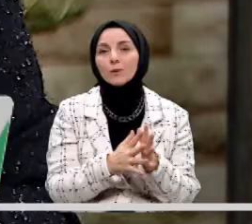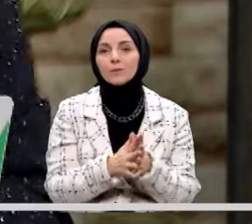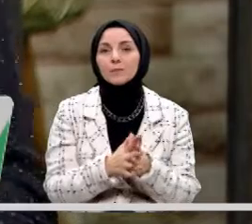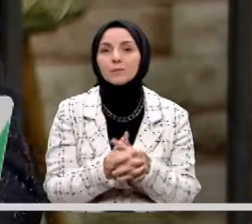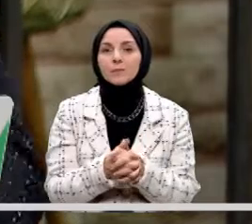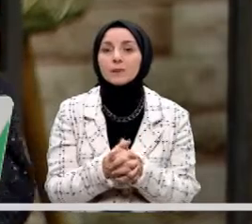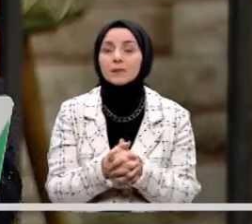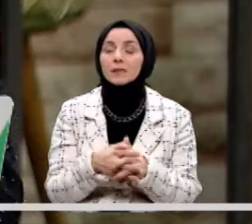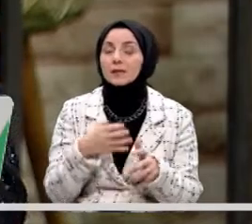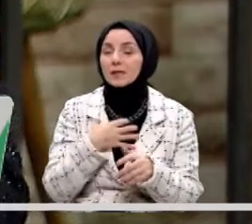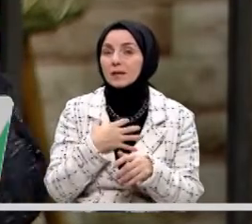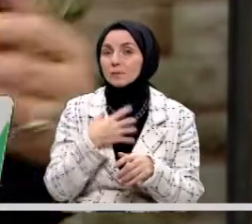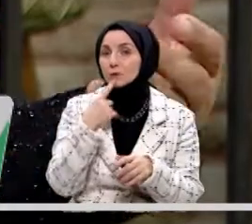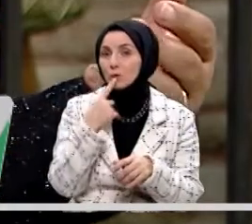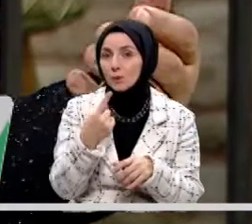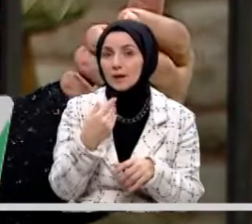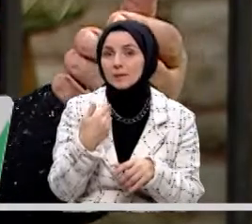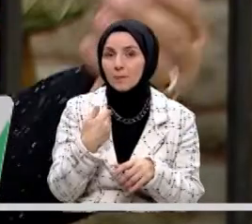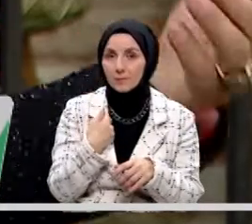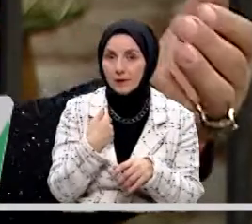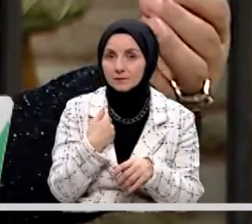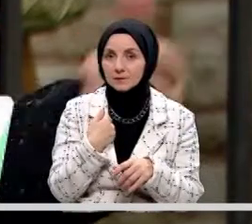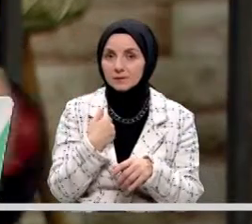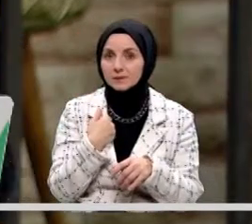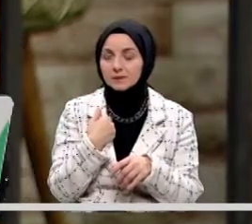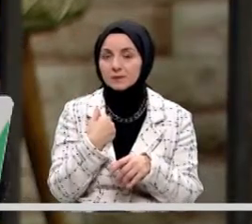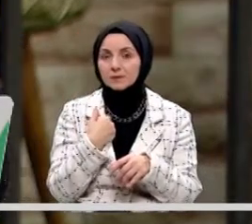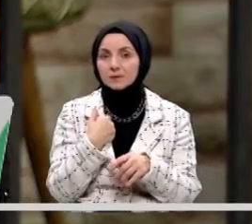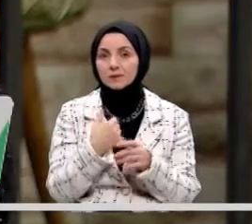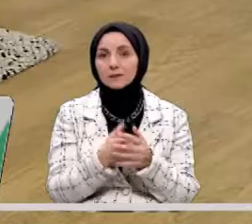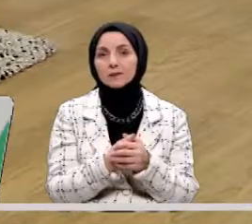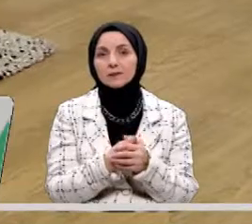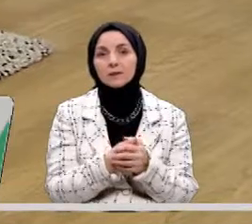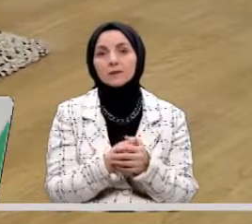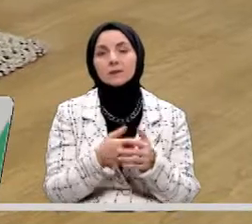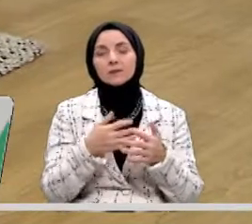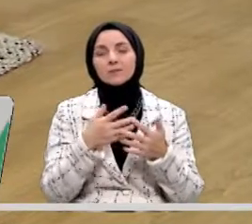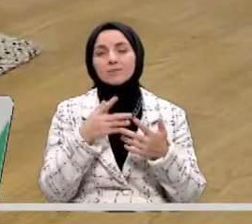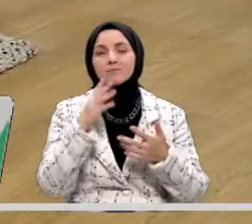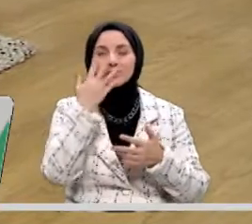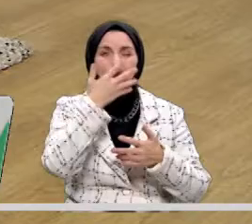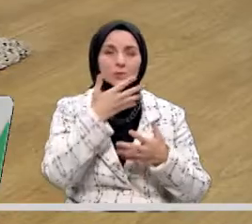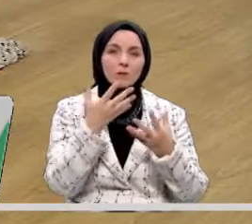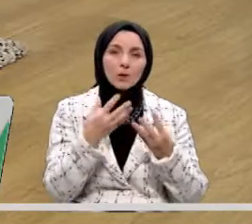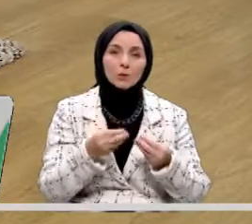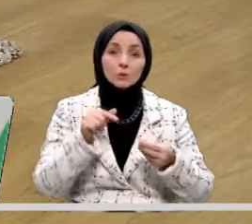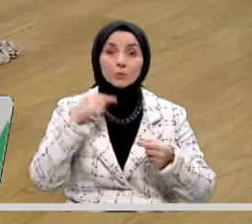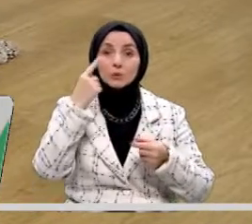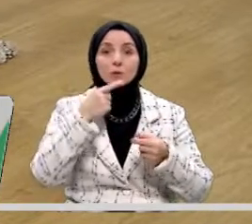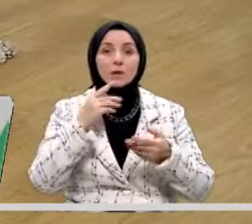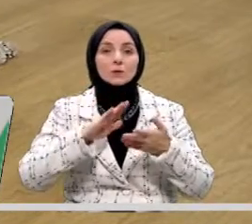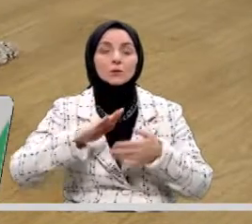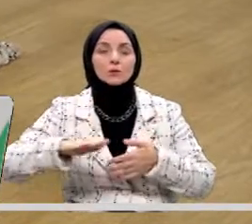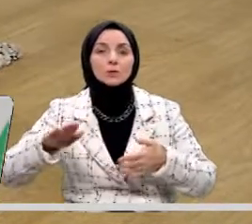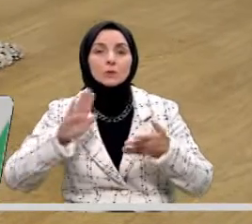kendimi ifade ederken ben sırtımı yaslayabilir miyim yaslayamam O yüzden çocuklarımızı arkadaşlık ilişkilerinde başarılı